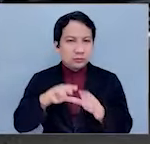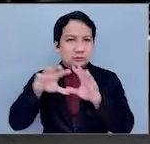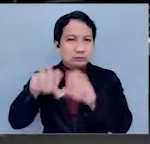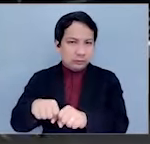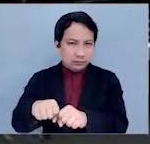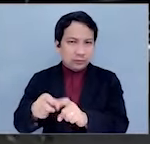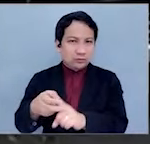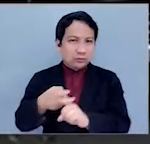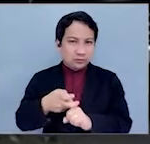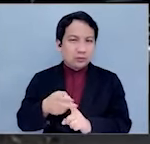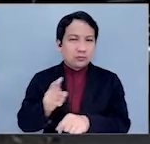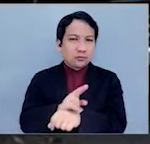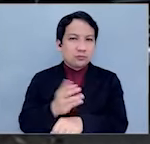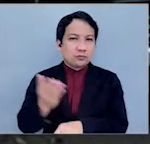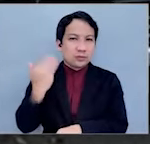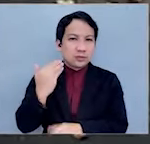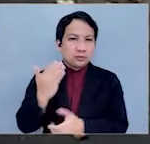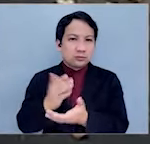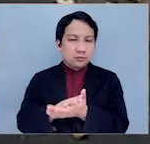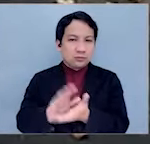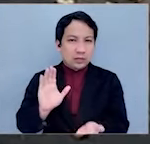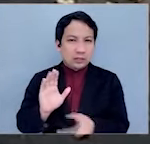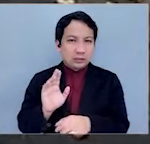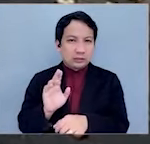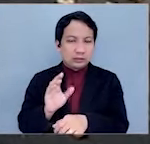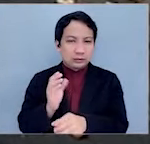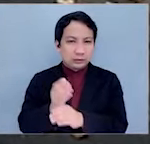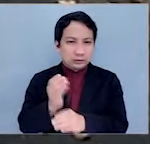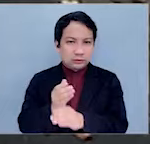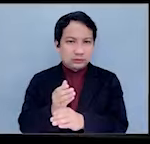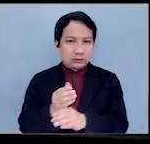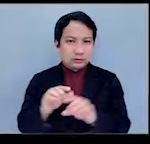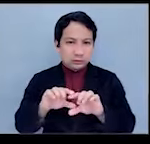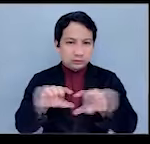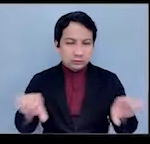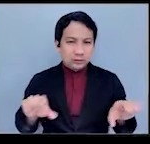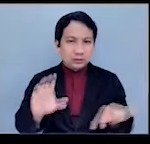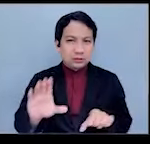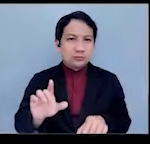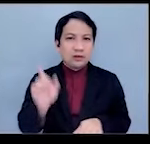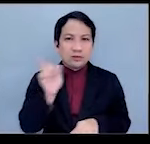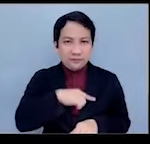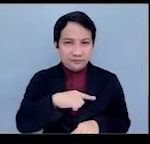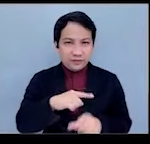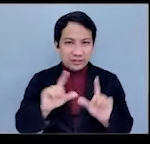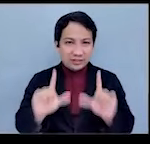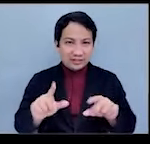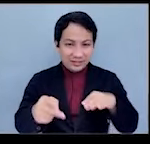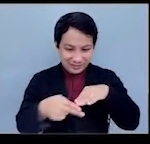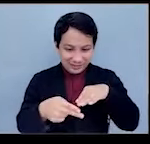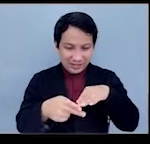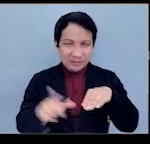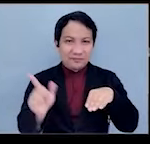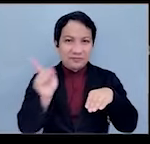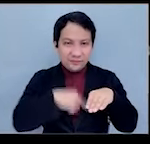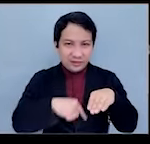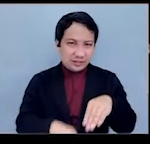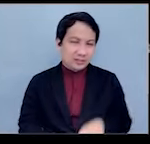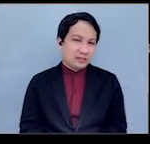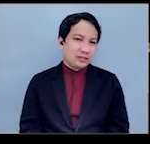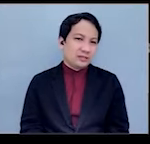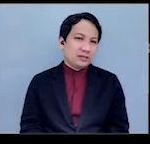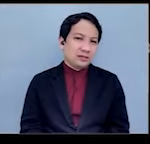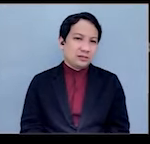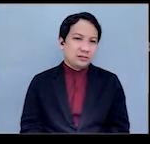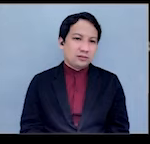gumamit pa ng mamahaling sasakyan ng mga kidnapper at kinabitan pa ito ng Peking plaka. There is something bigger than this,